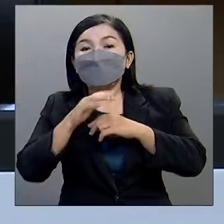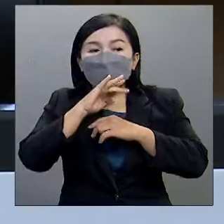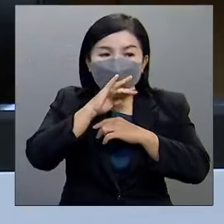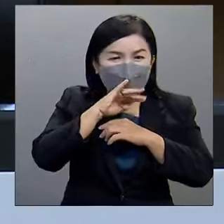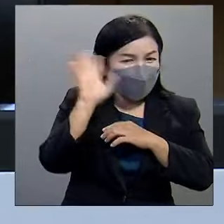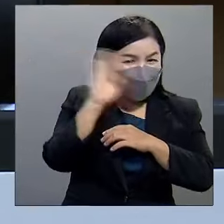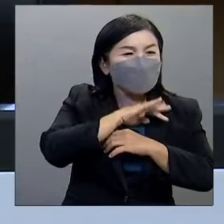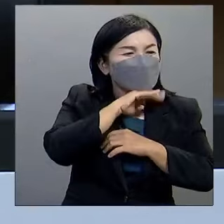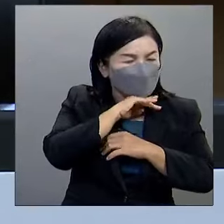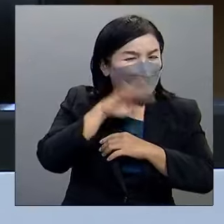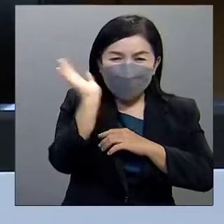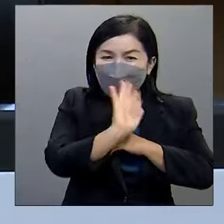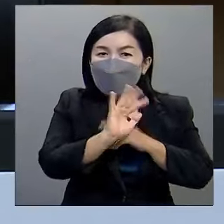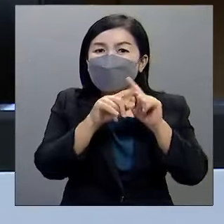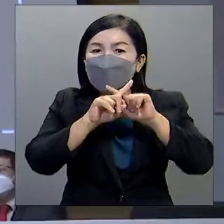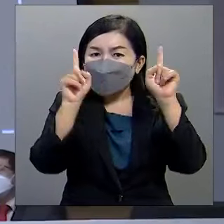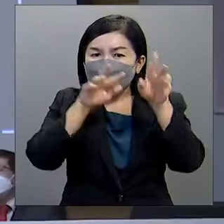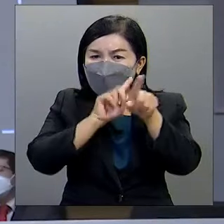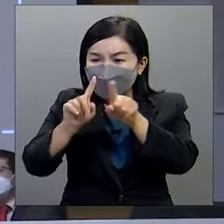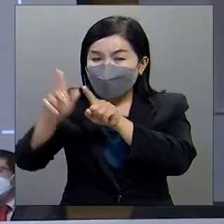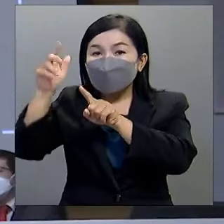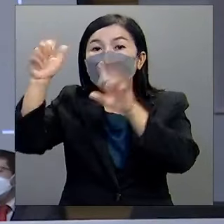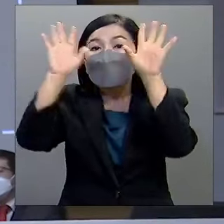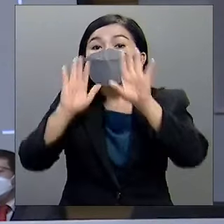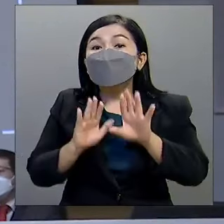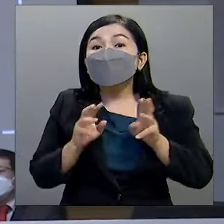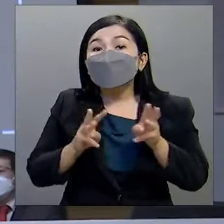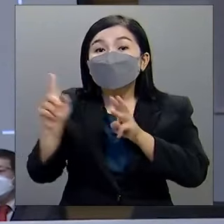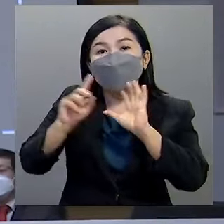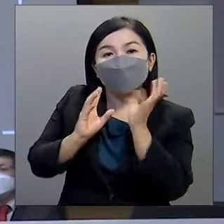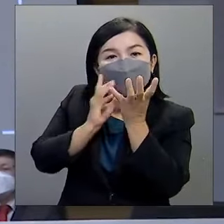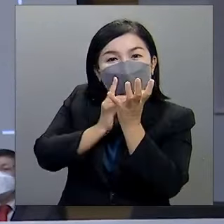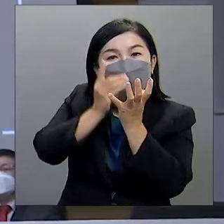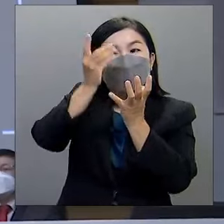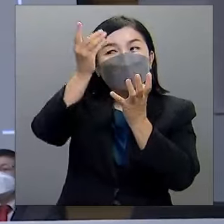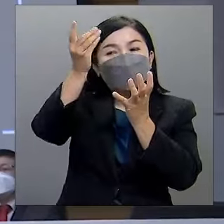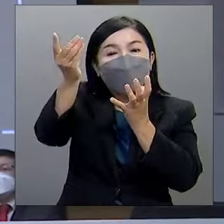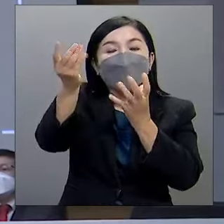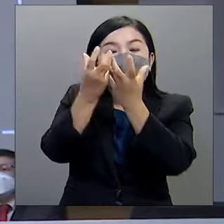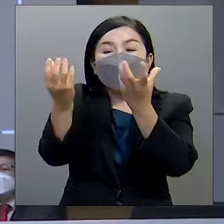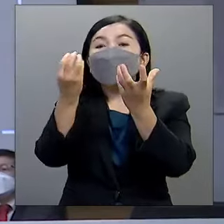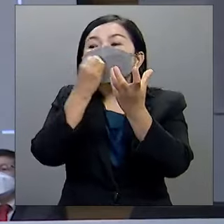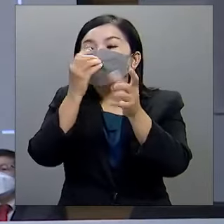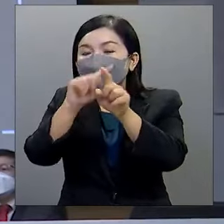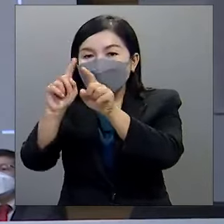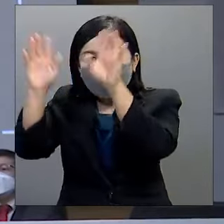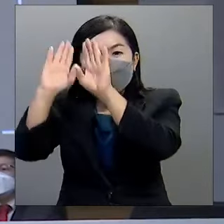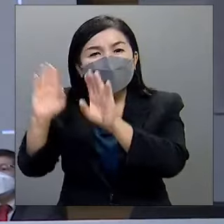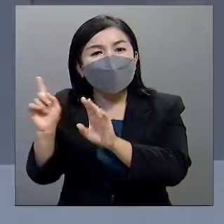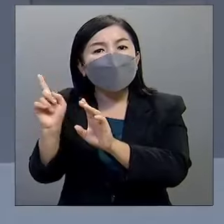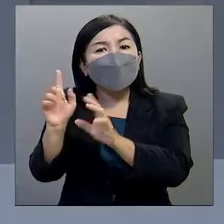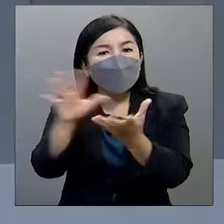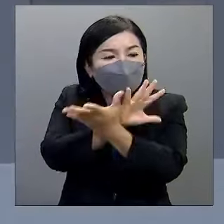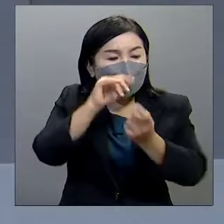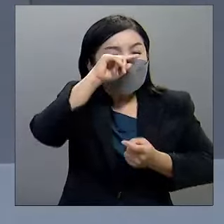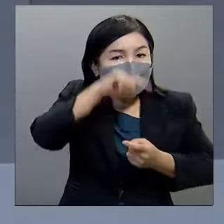ตรียมพร้อมสำหรับภารกิจในการเดินทางไปกลับดาวอังคารของนักบินอวกาศค่ะ โดยทีมกีตะเนี่ยนะครับเขาได้ใช้จุดเด่นของวัฒนธรรมอาหาร